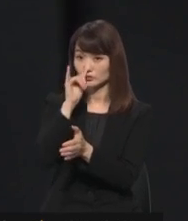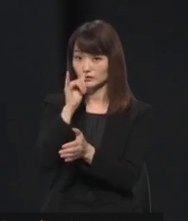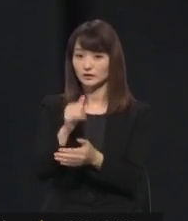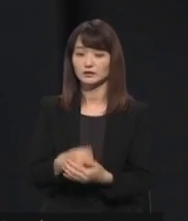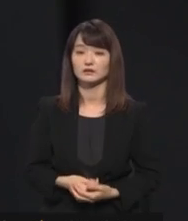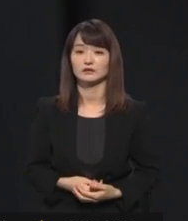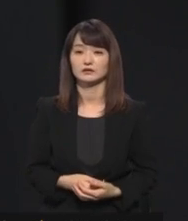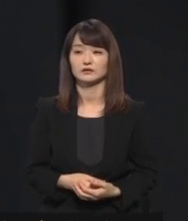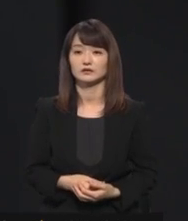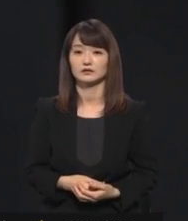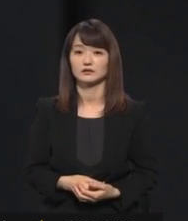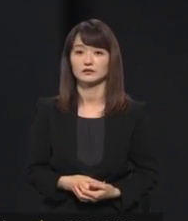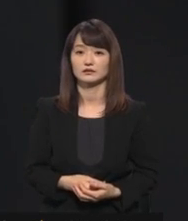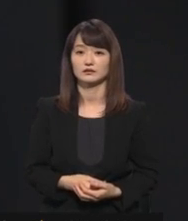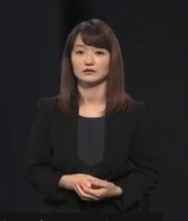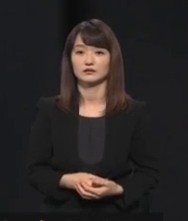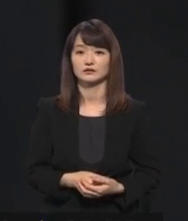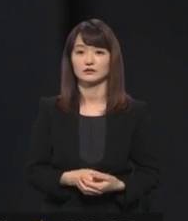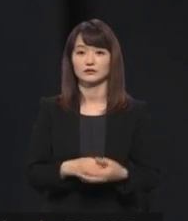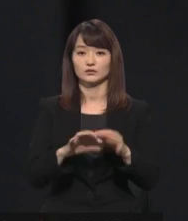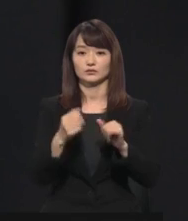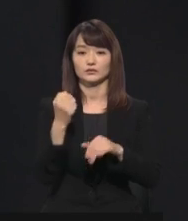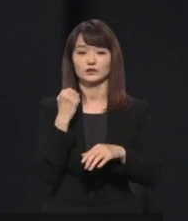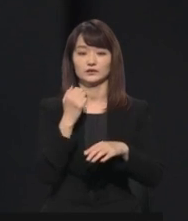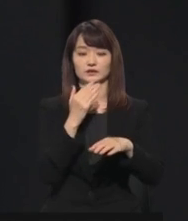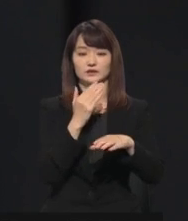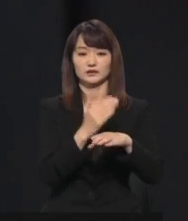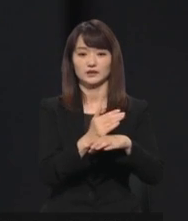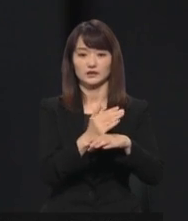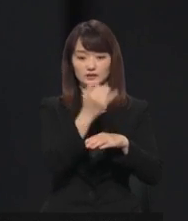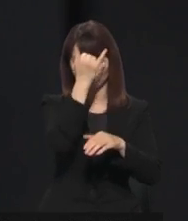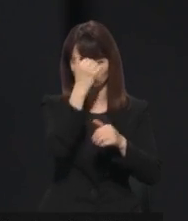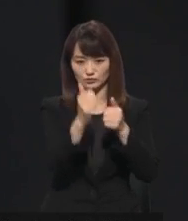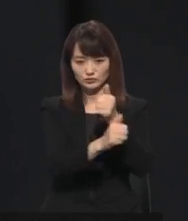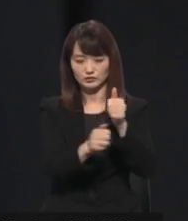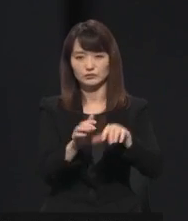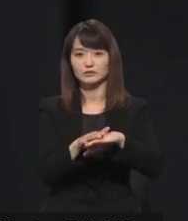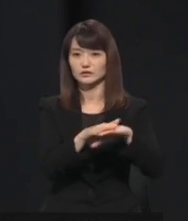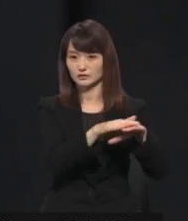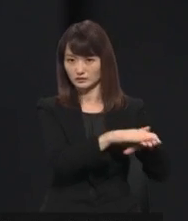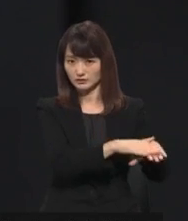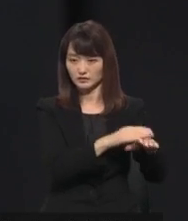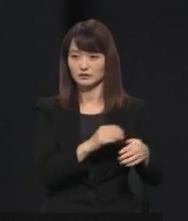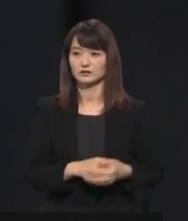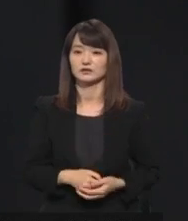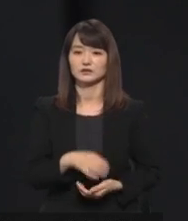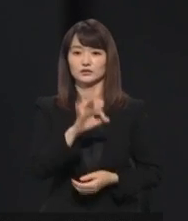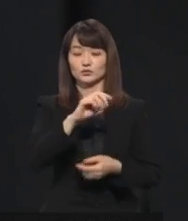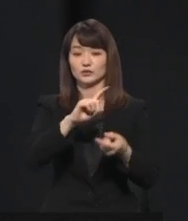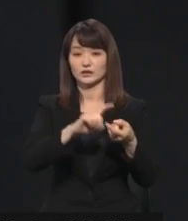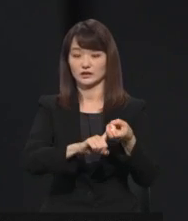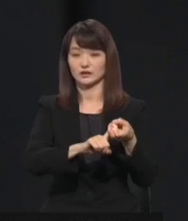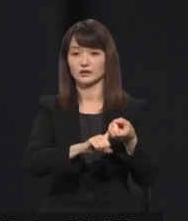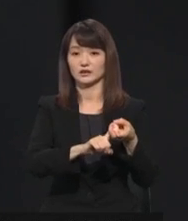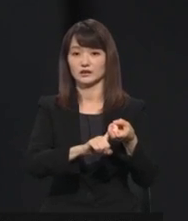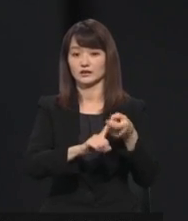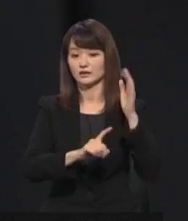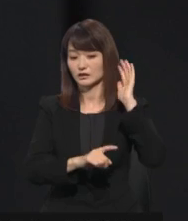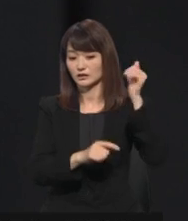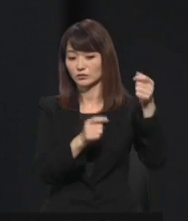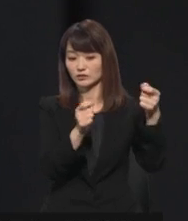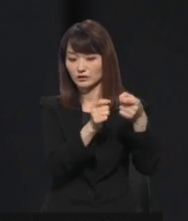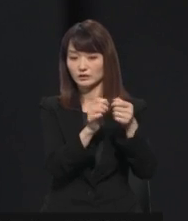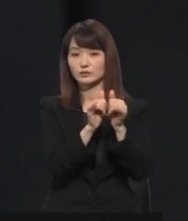뭐 당내 윤리는 뭐 당연 문제니까 그렇다 치고 근데 수사를 이름과 윤회 권 일하는 사람들이 혹은 대통령과 가까운